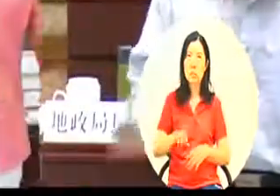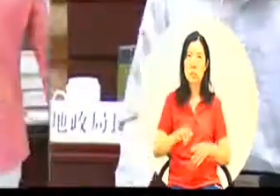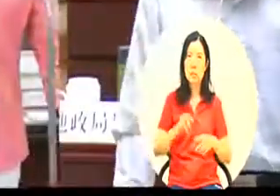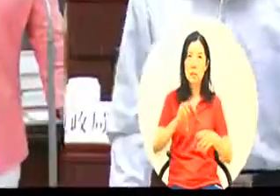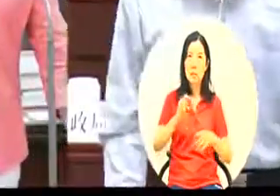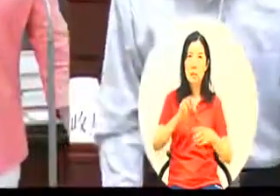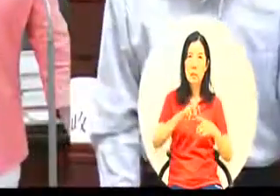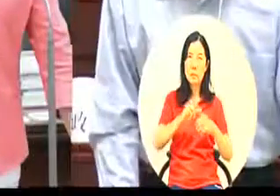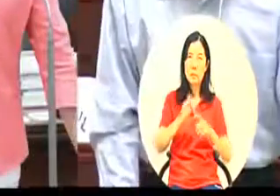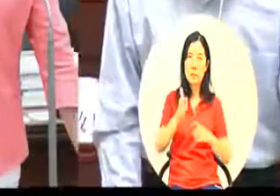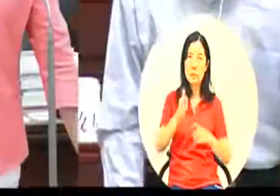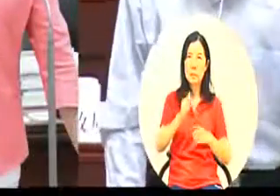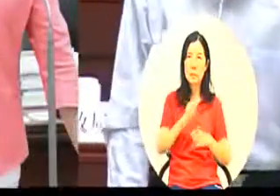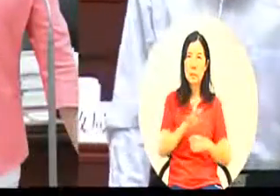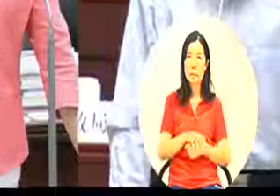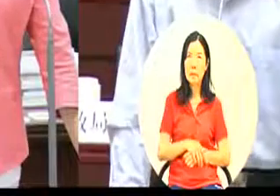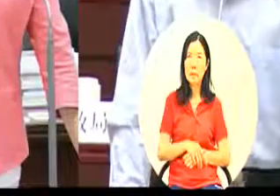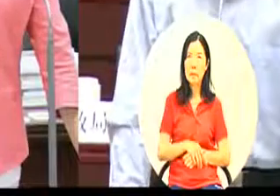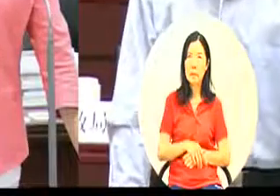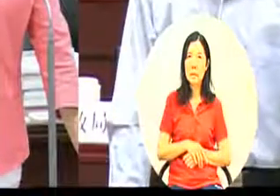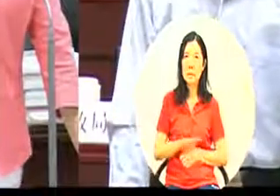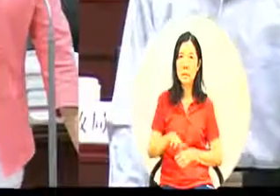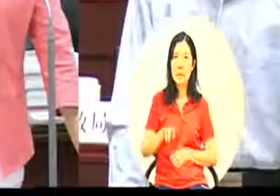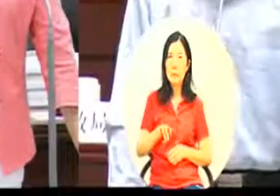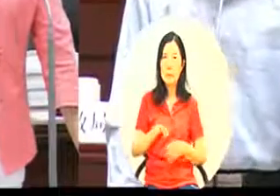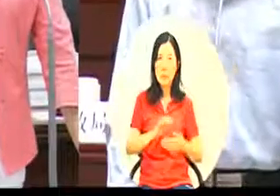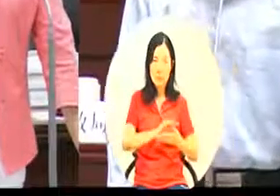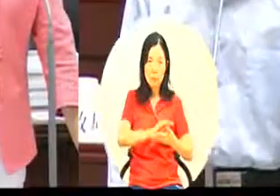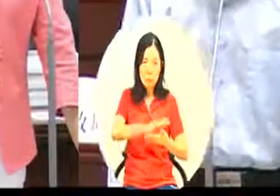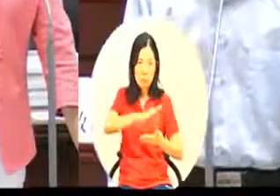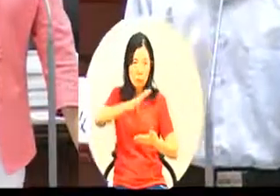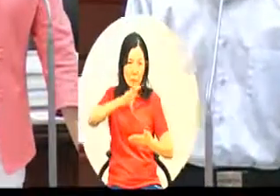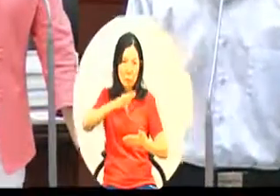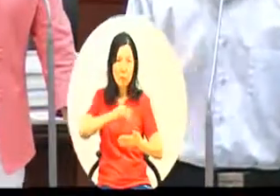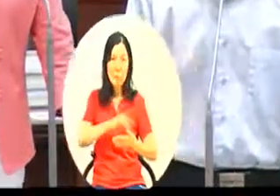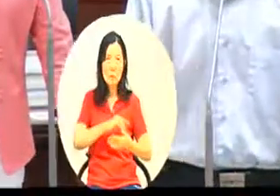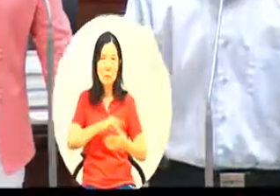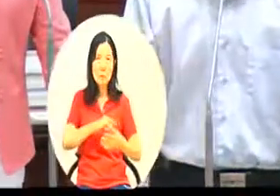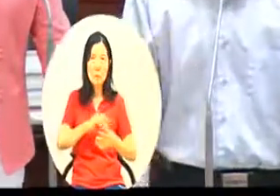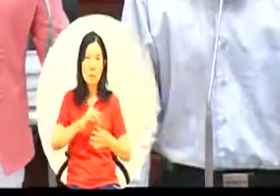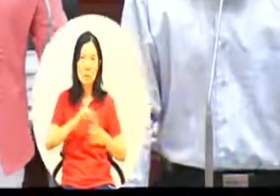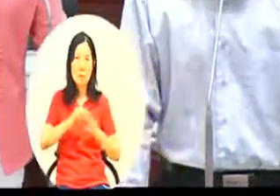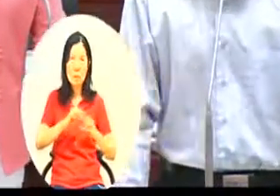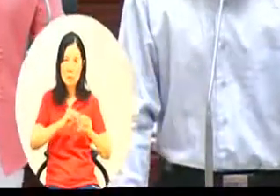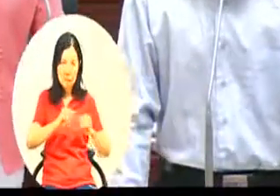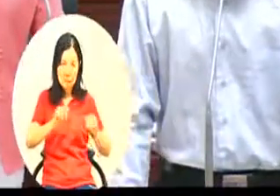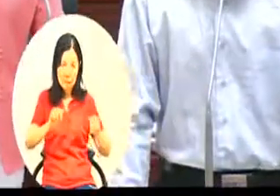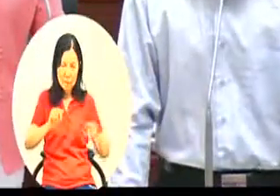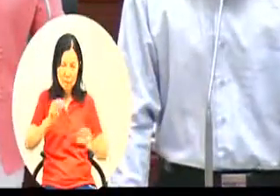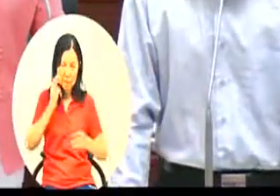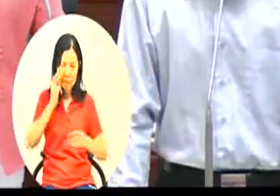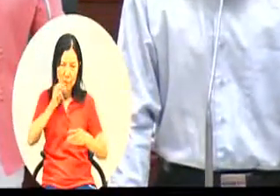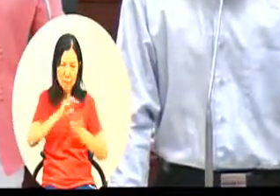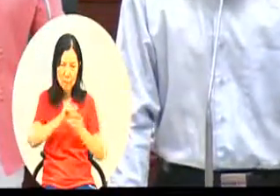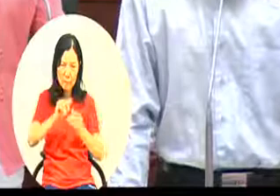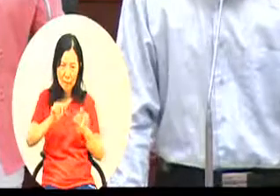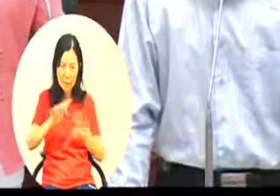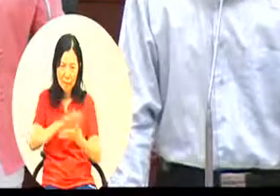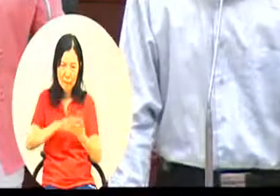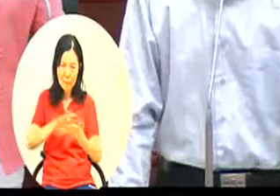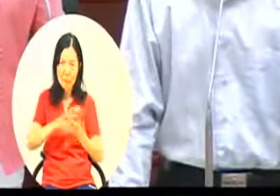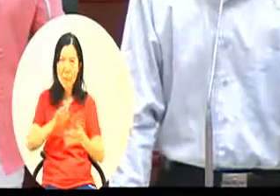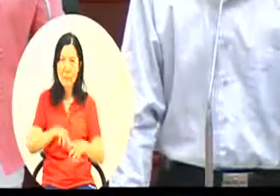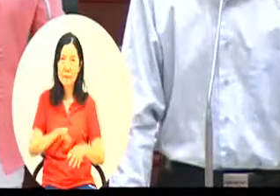哈。这个部分它是堆的是脱硫渣哈。那在之前来讲，其实这个案子跟